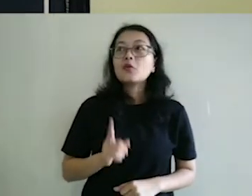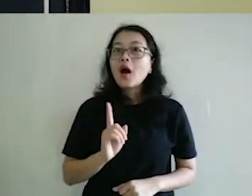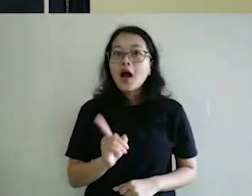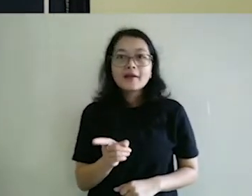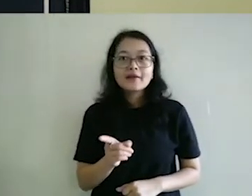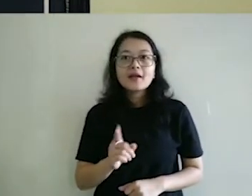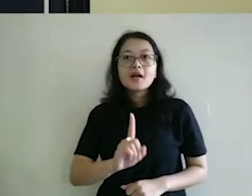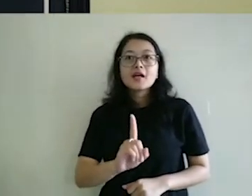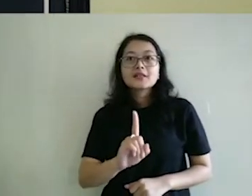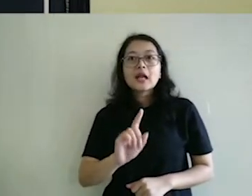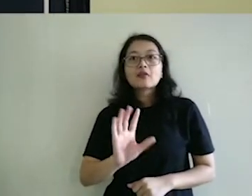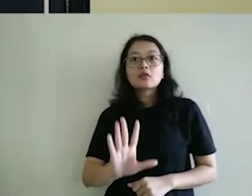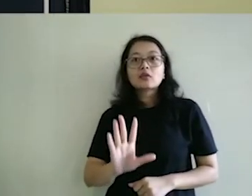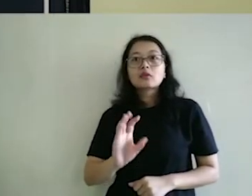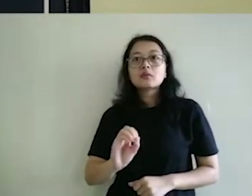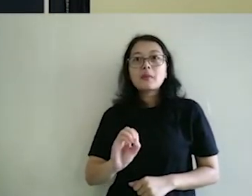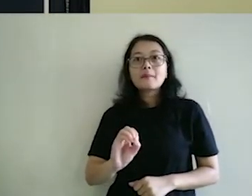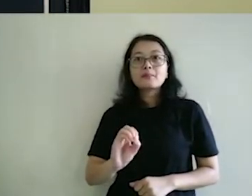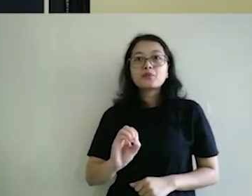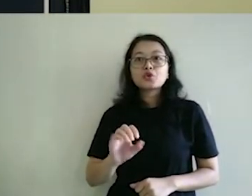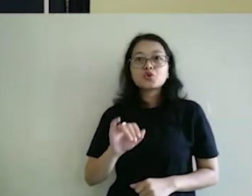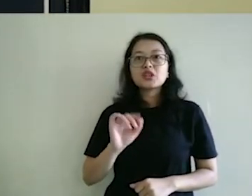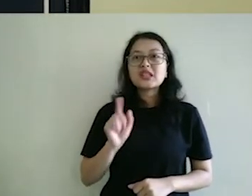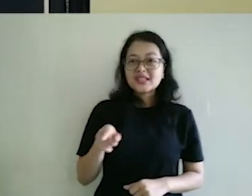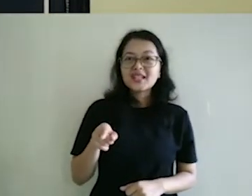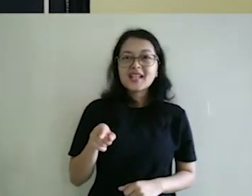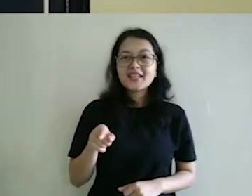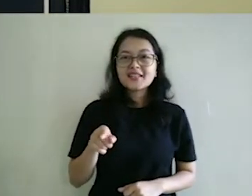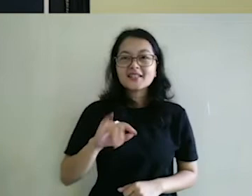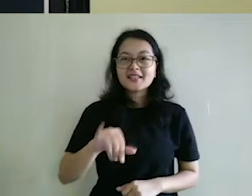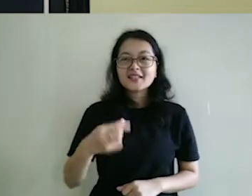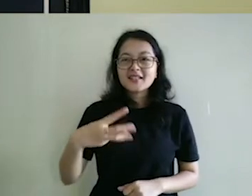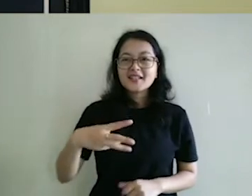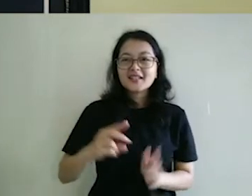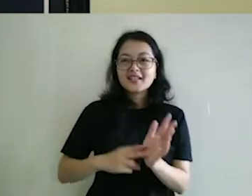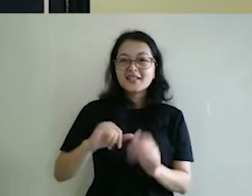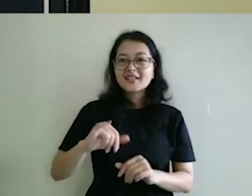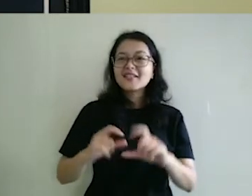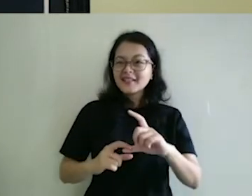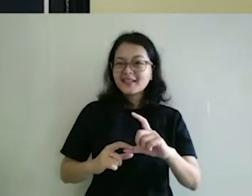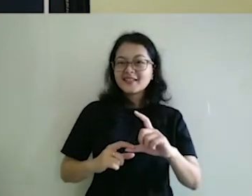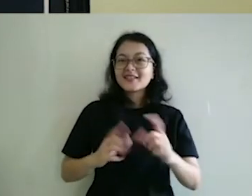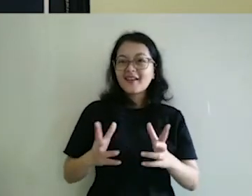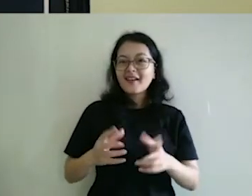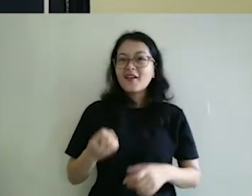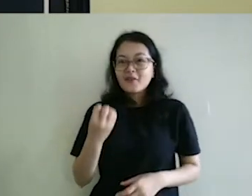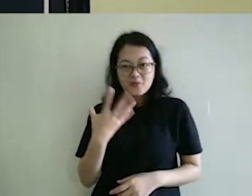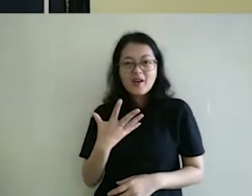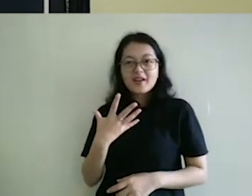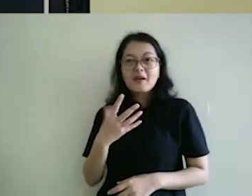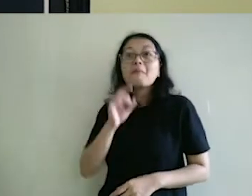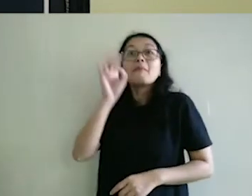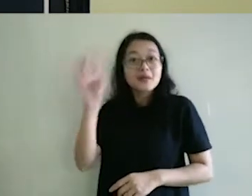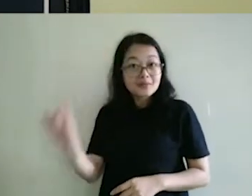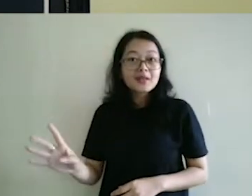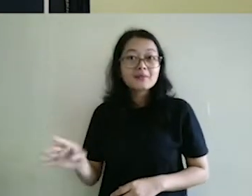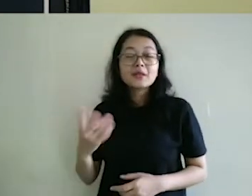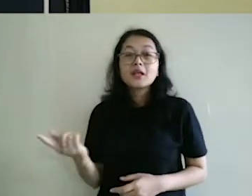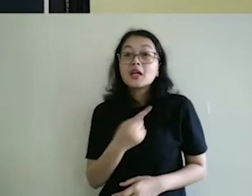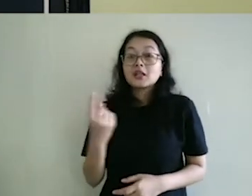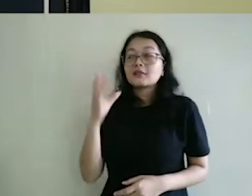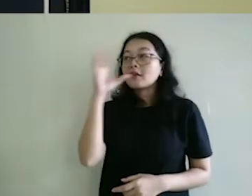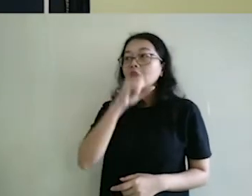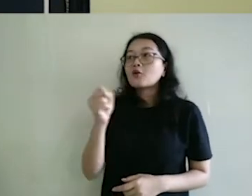dari 150 jenis mawar. Biasanya kan kita kenal mawar, mawar merah,